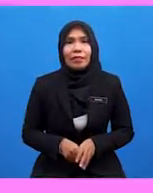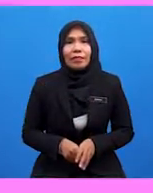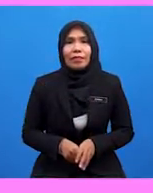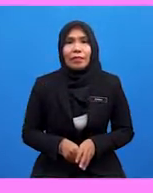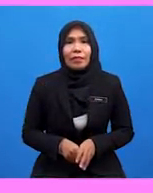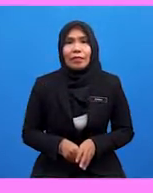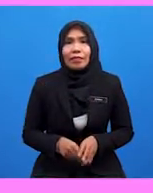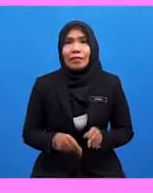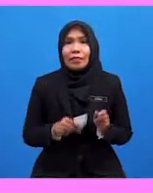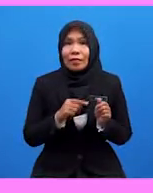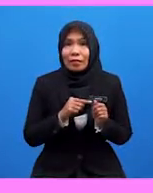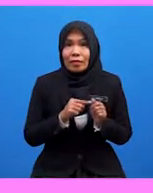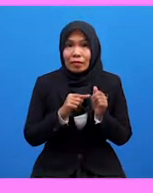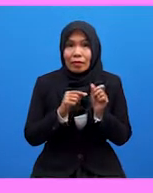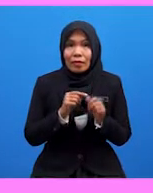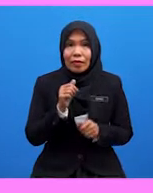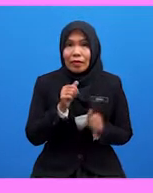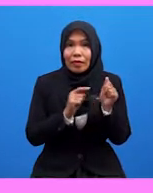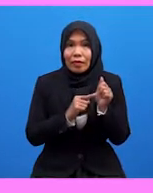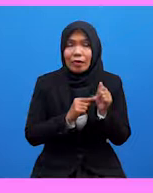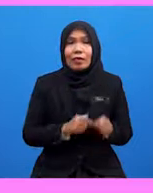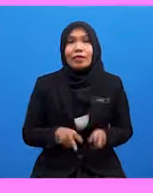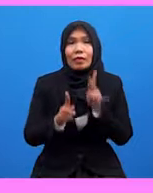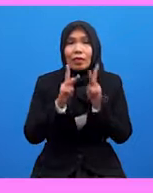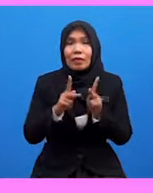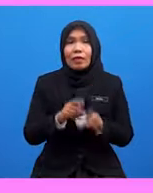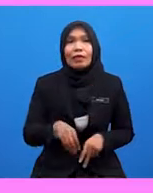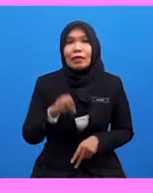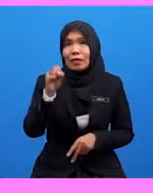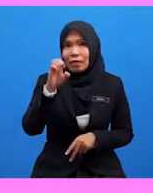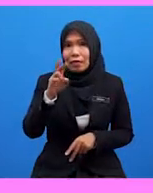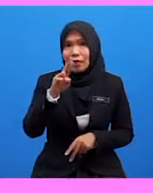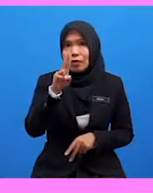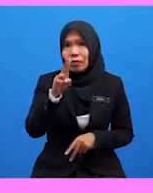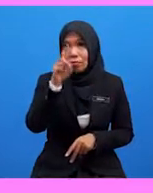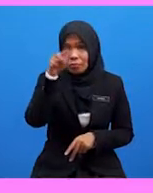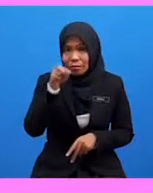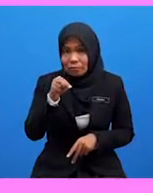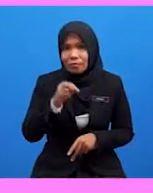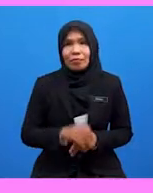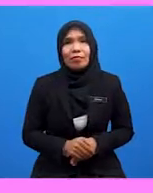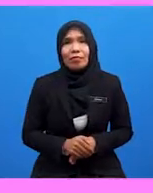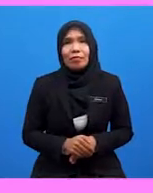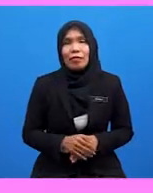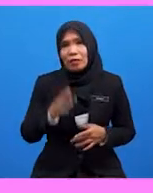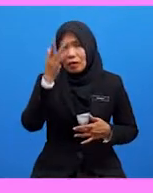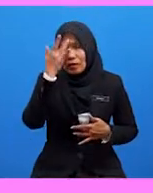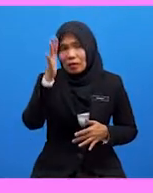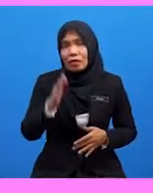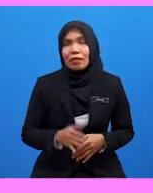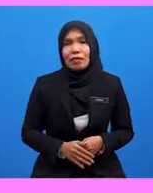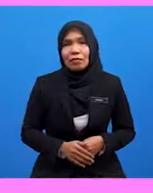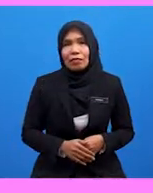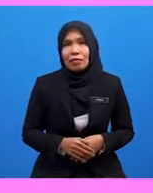seru berfungsi untuk menarik perhatian, kagum atau hairan, sakit, sedih,